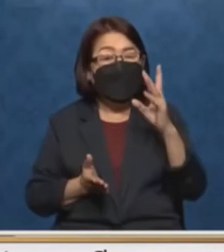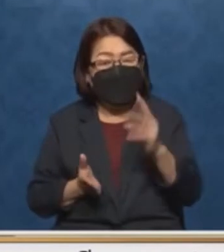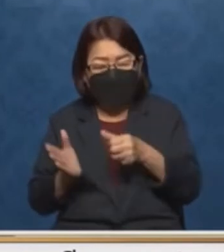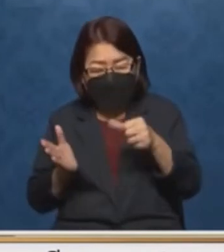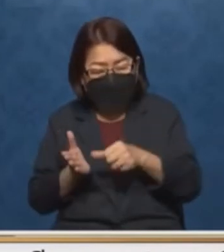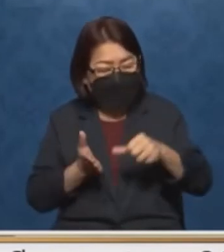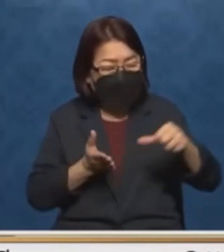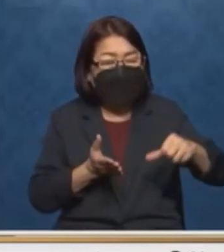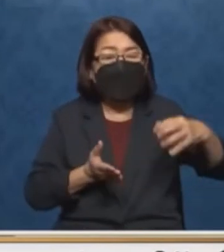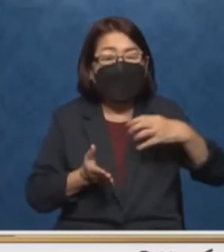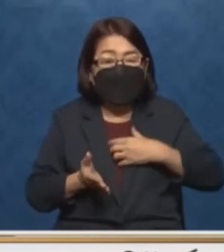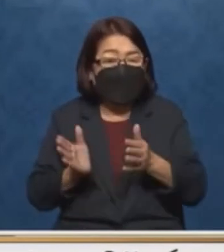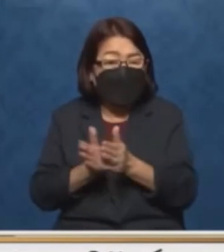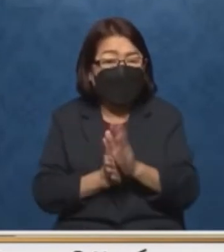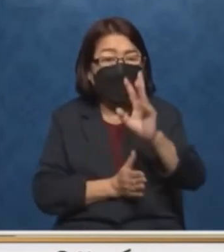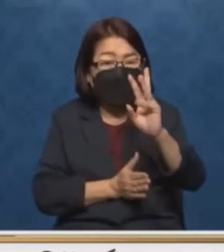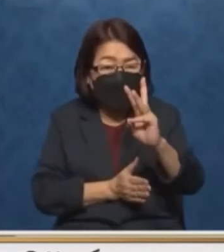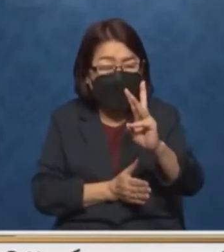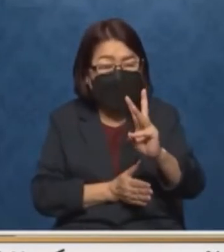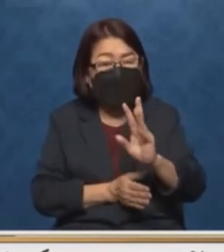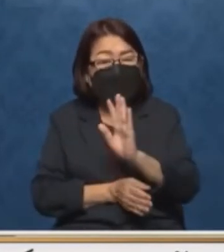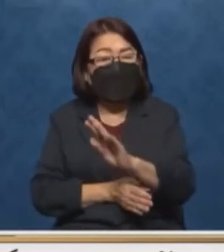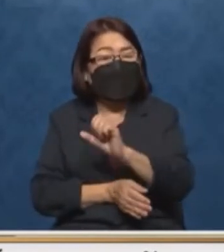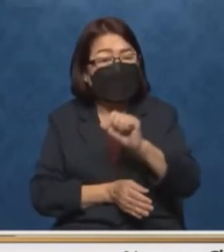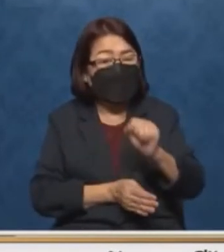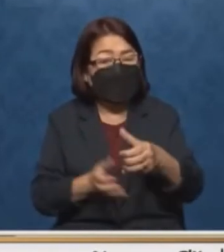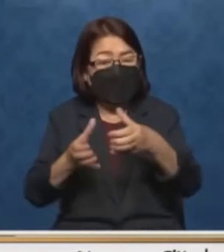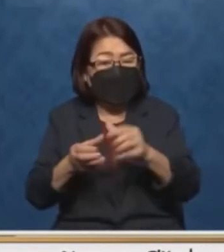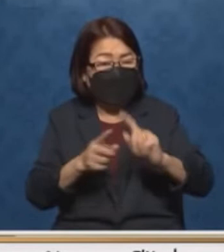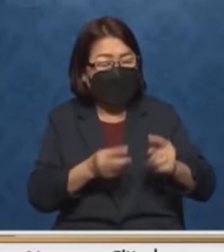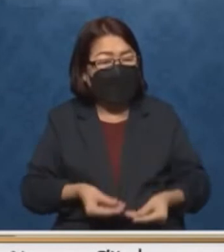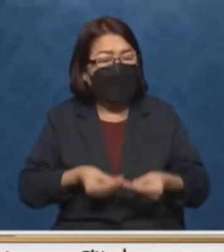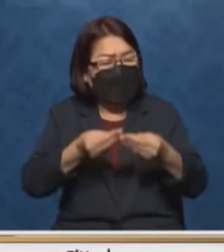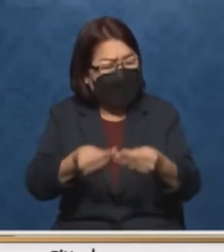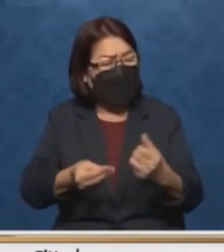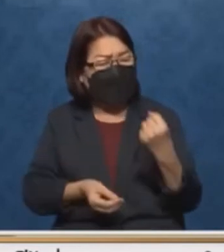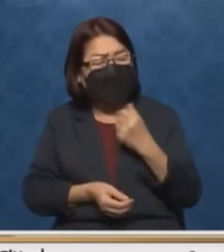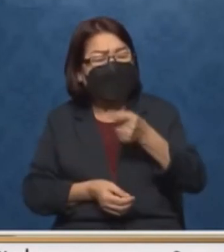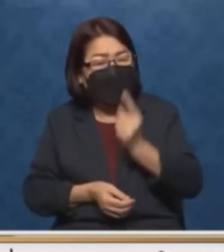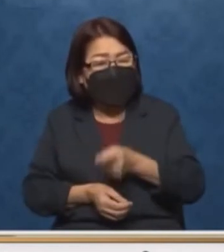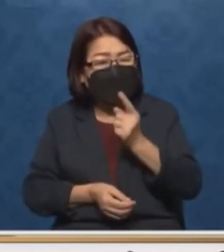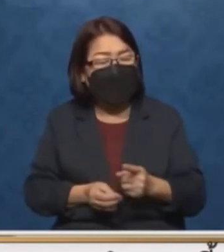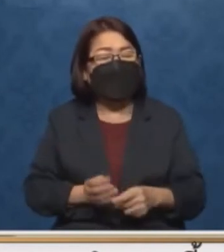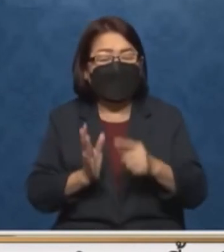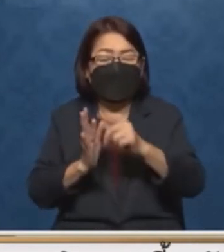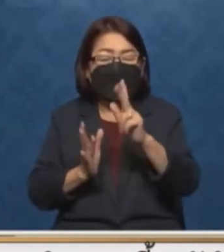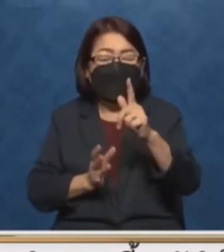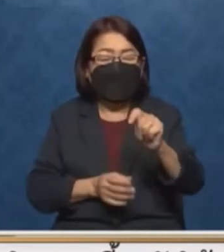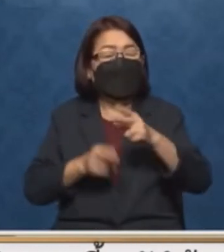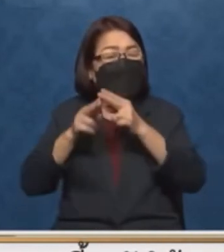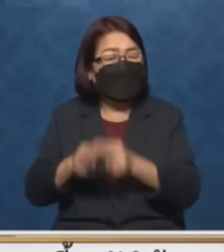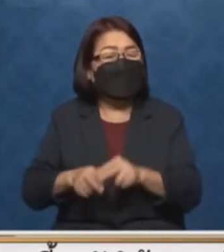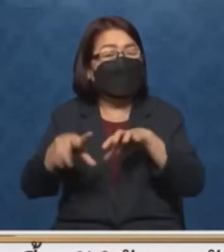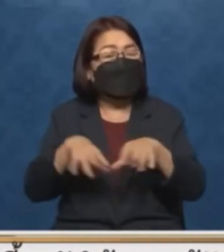ที่ให้มีการคืนอำนาจให้กับอ.ก.ค.ศ.ในเขตพื้นที่การศึกษาประถมศึกษาและเขตพื้นที่มัน